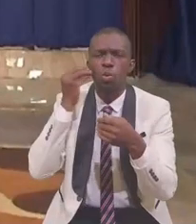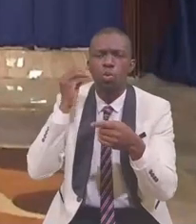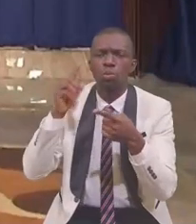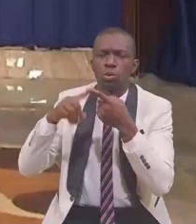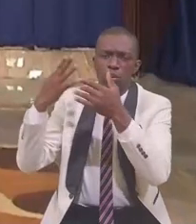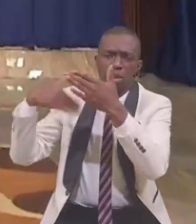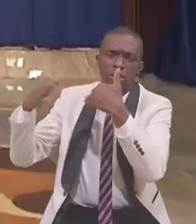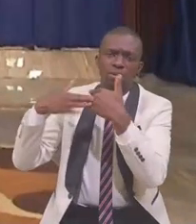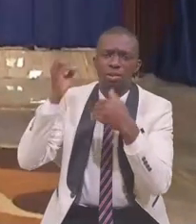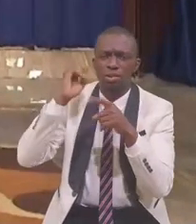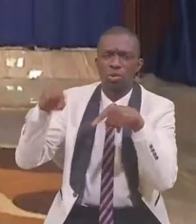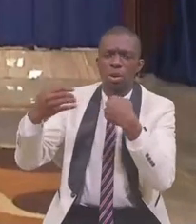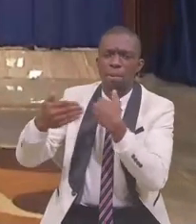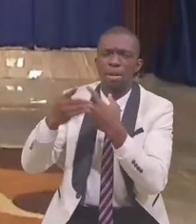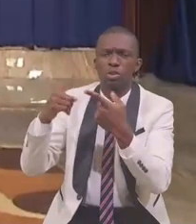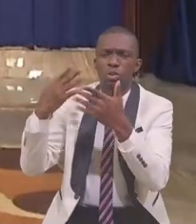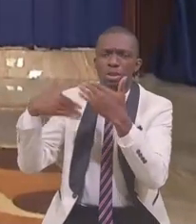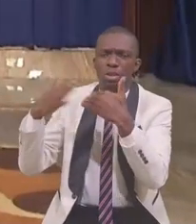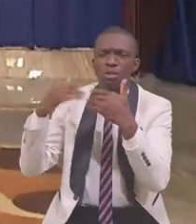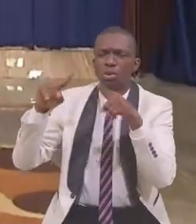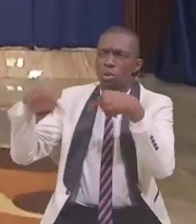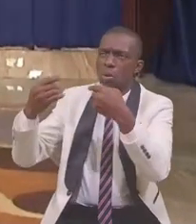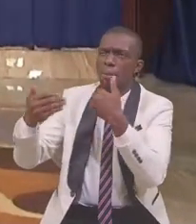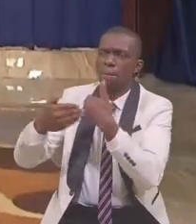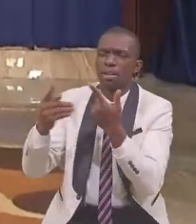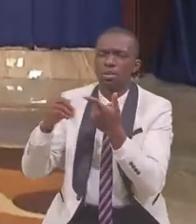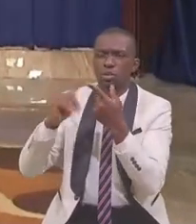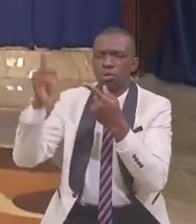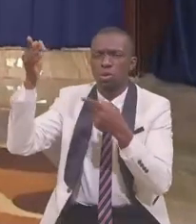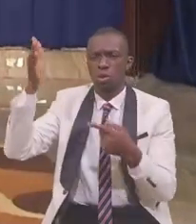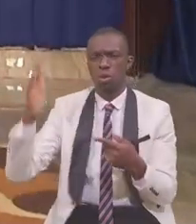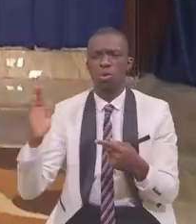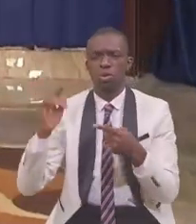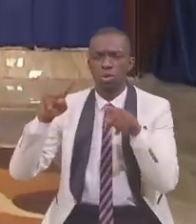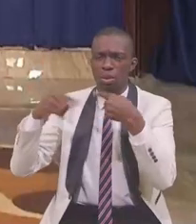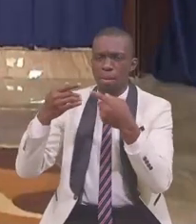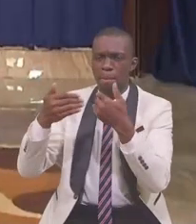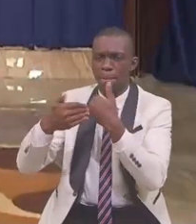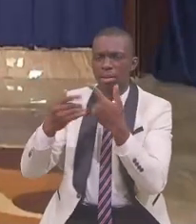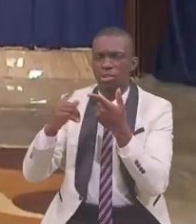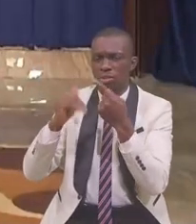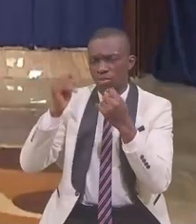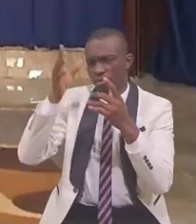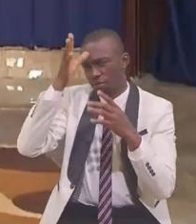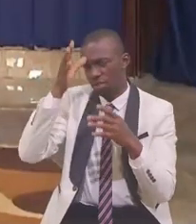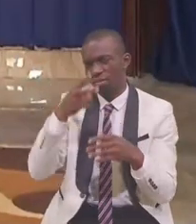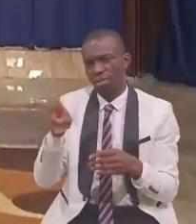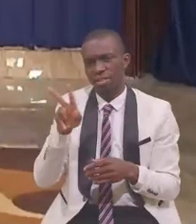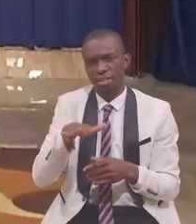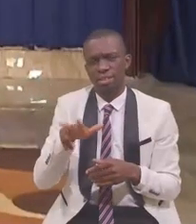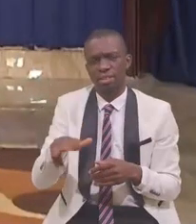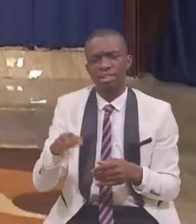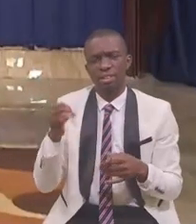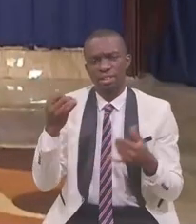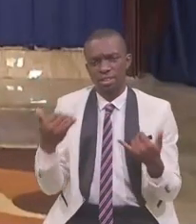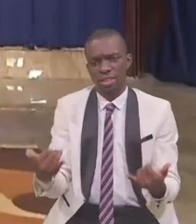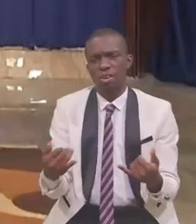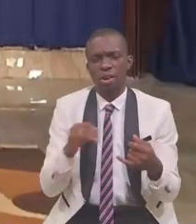retourner à Dieu, il allait retourner au Père. Voyons encore le verset 13 qui dit, « Et maintenant, je vais à